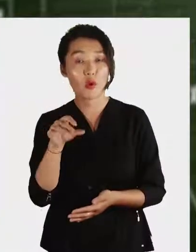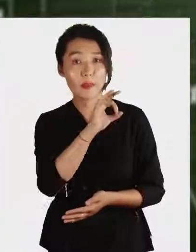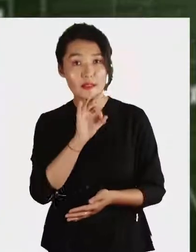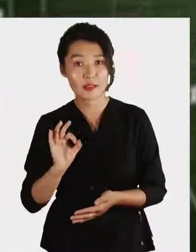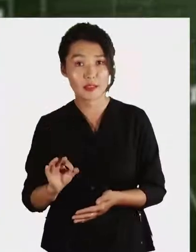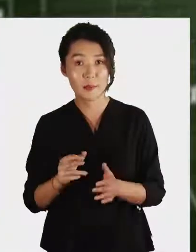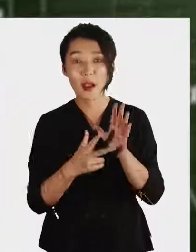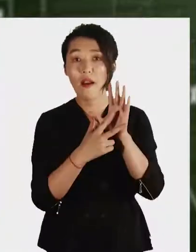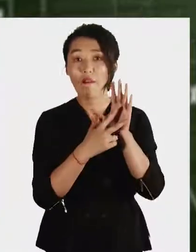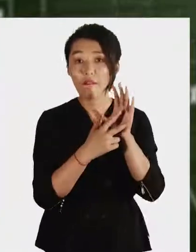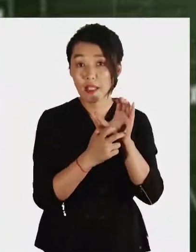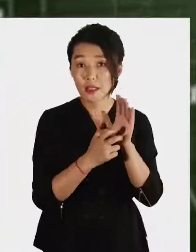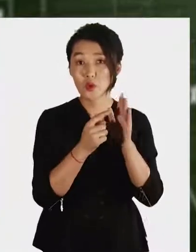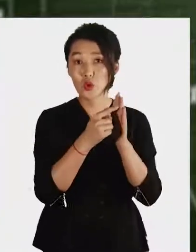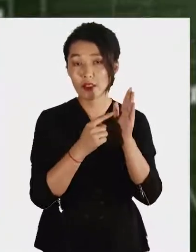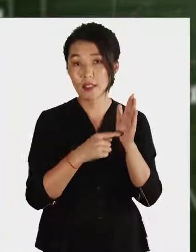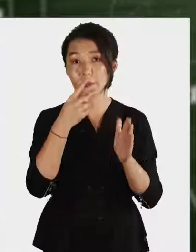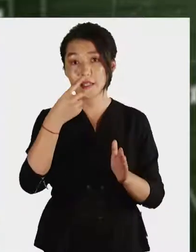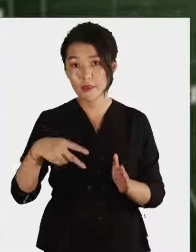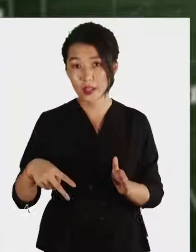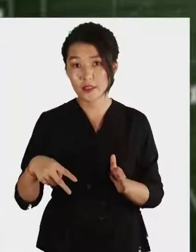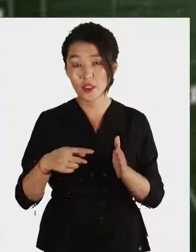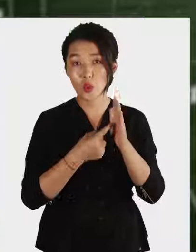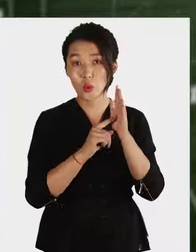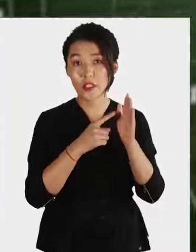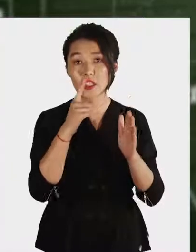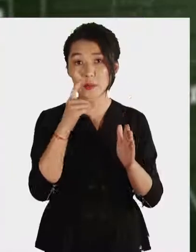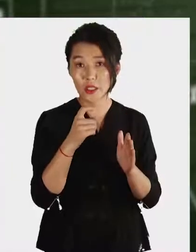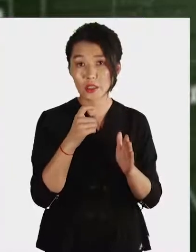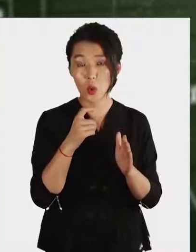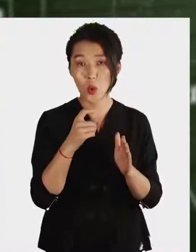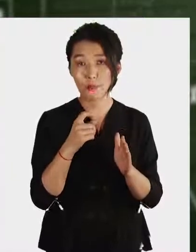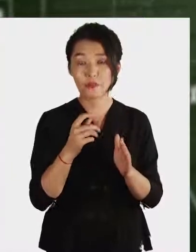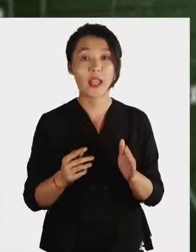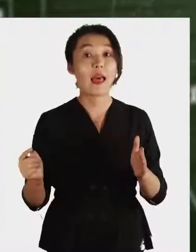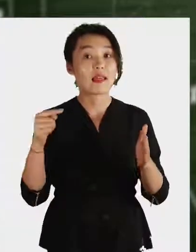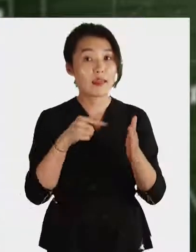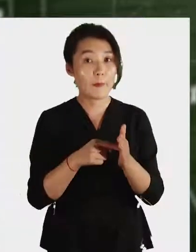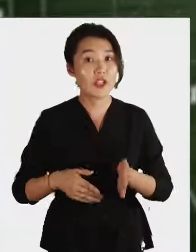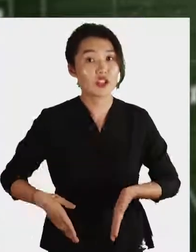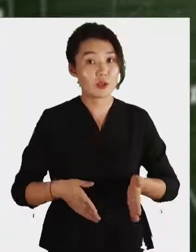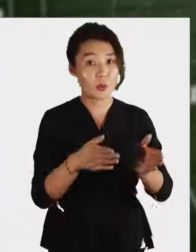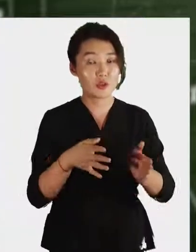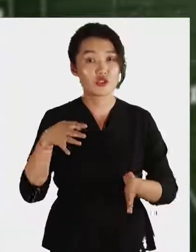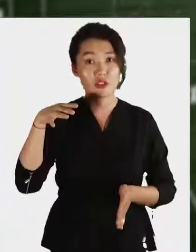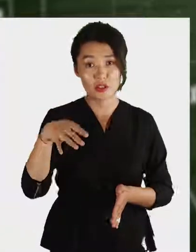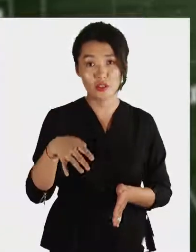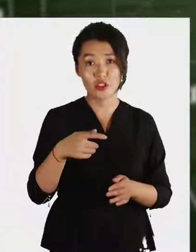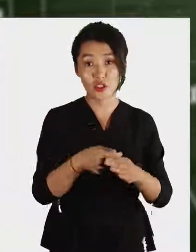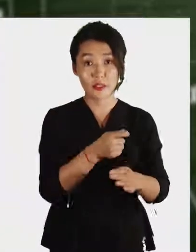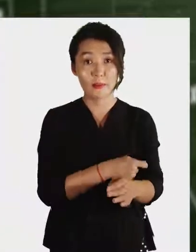Мы 800 делим на 20, умножаем на 100. Намеченный путь – 4000